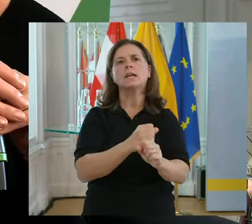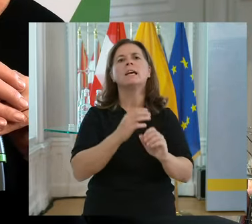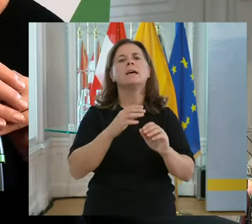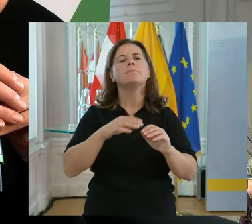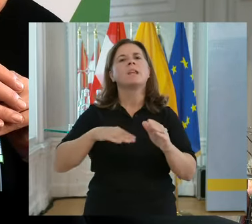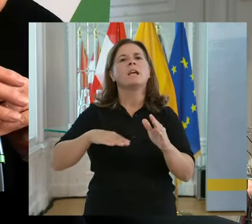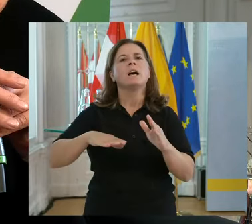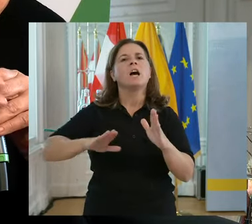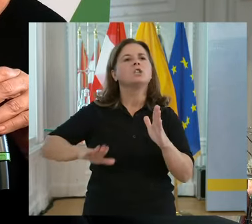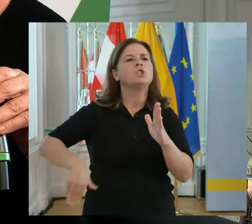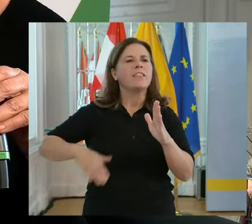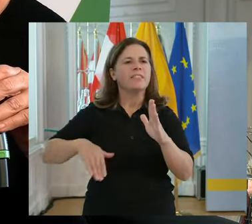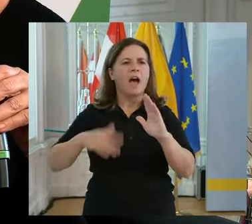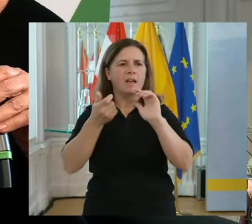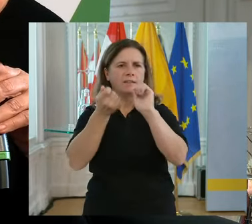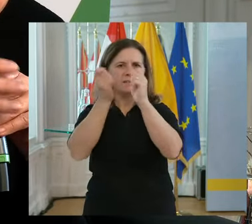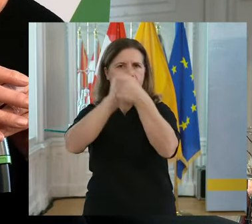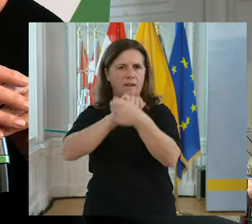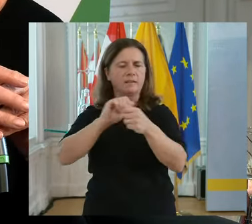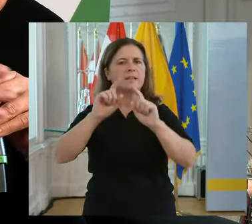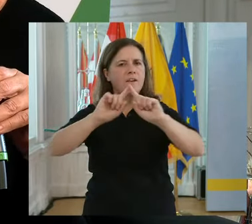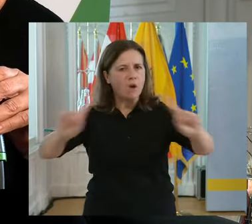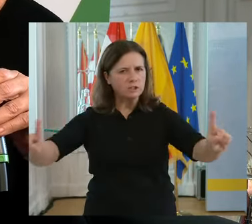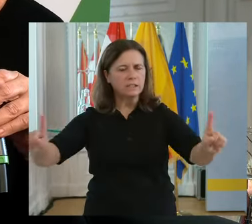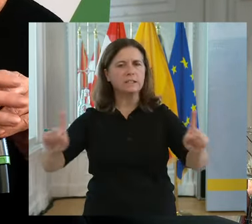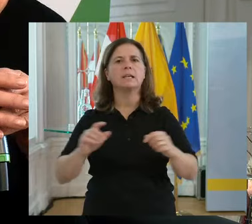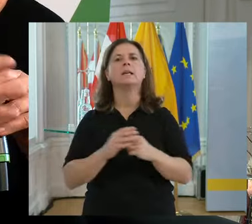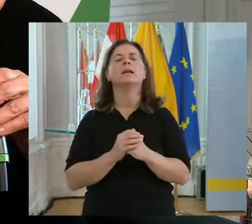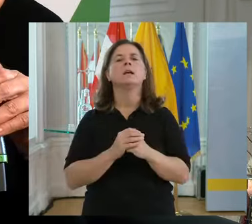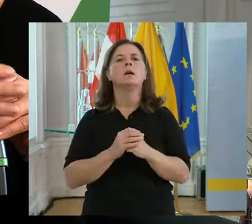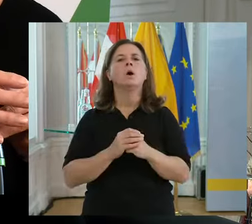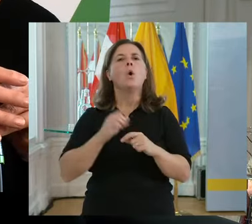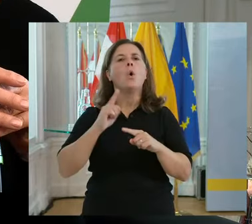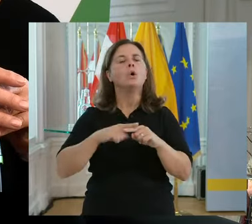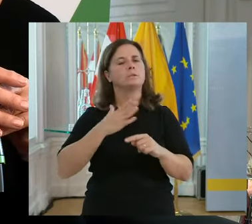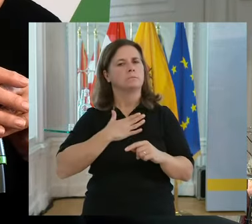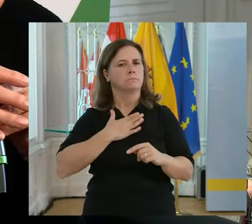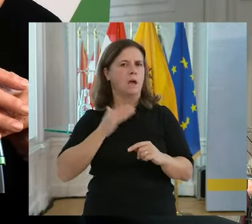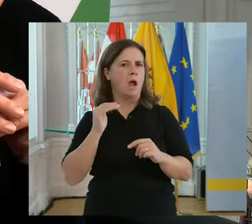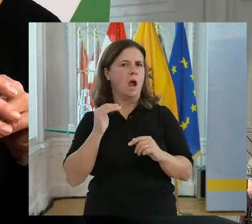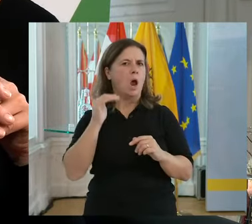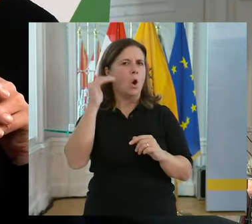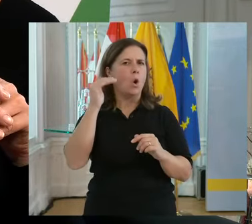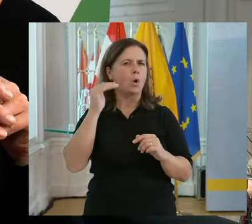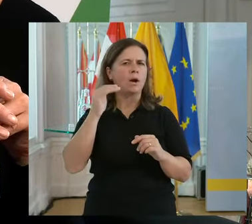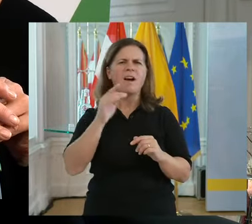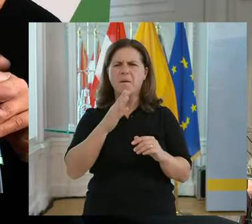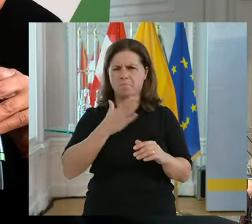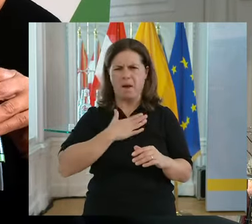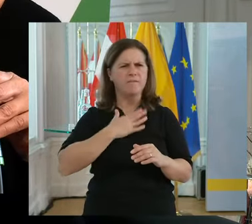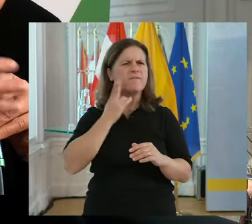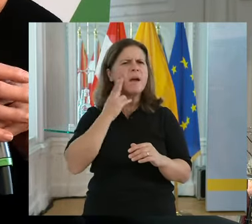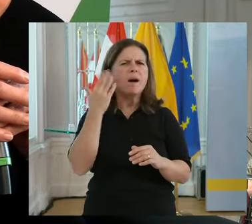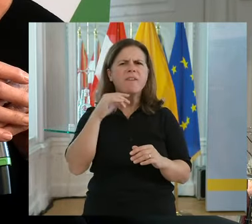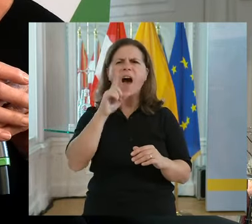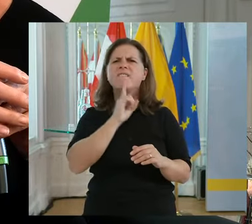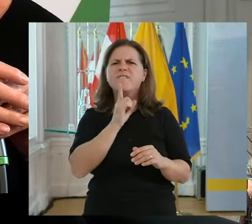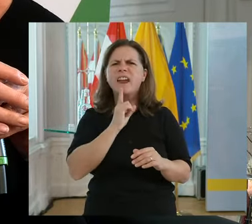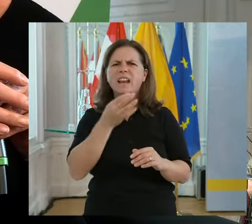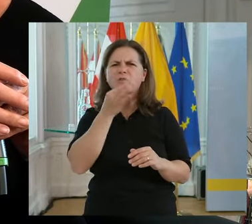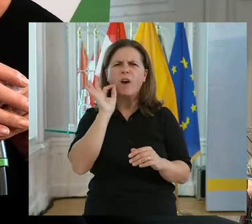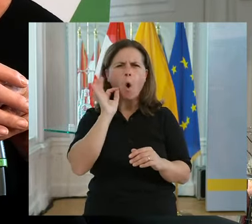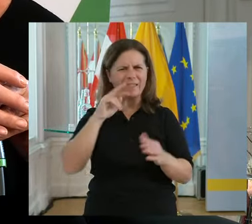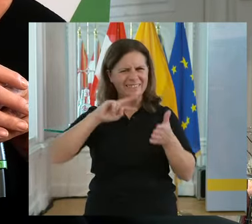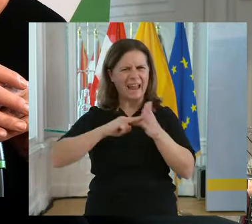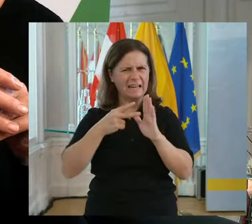Diversity beziehungsweise auf die Erhöhung des bei uns traditionell eher niedrigen Frauenanteils. Technische Unternehmen haben